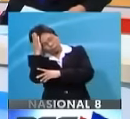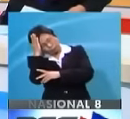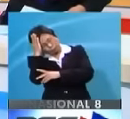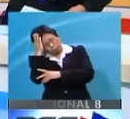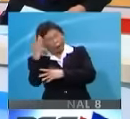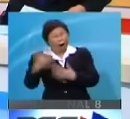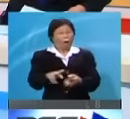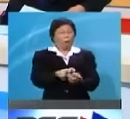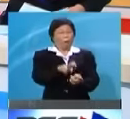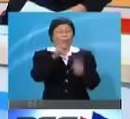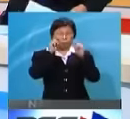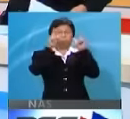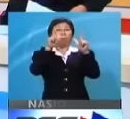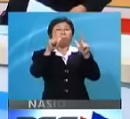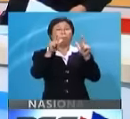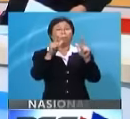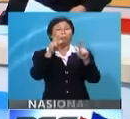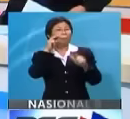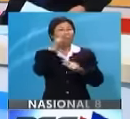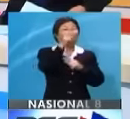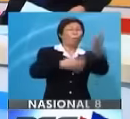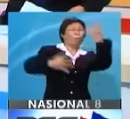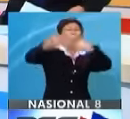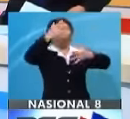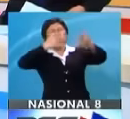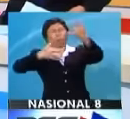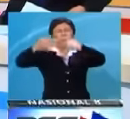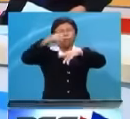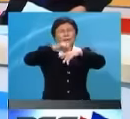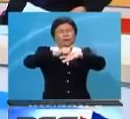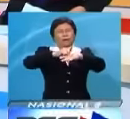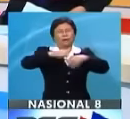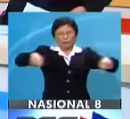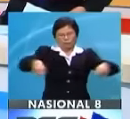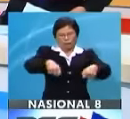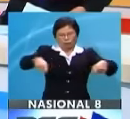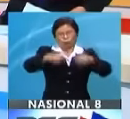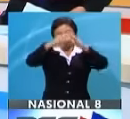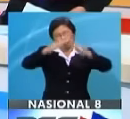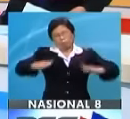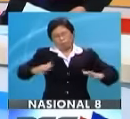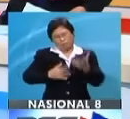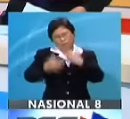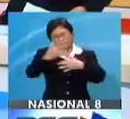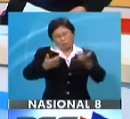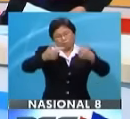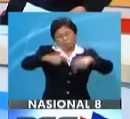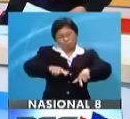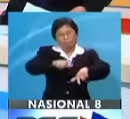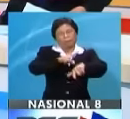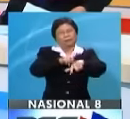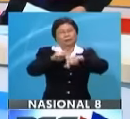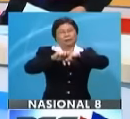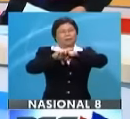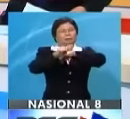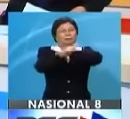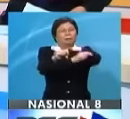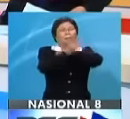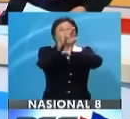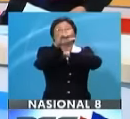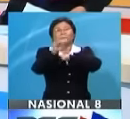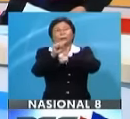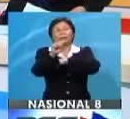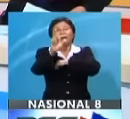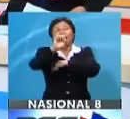sebelum dikejutkan orang ramai yang melihat api sedang marak di bahagian dapur rumahnya. Kejadian yang berlaku di Taman Ria Jaya,